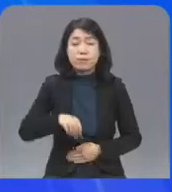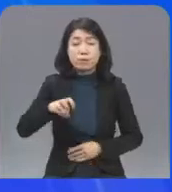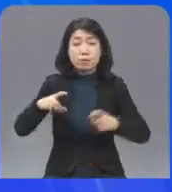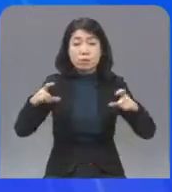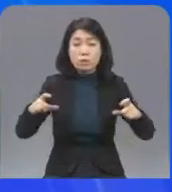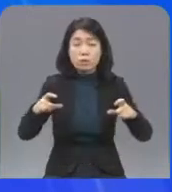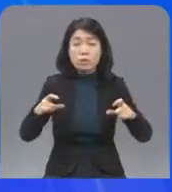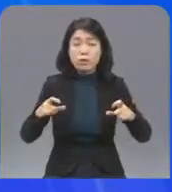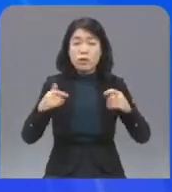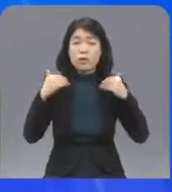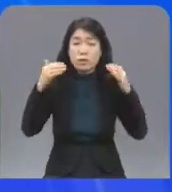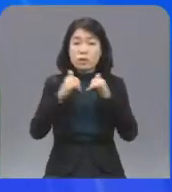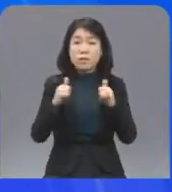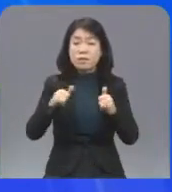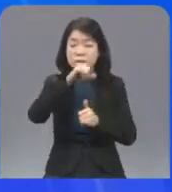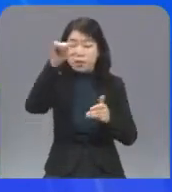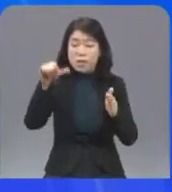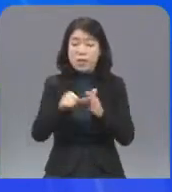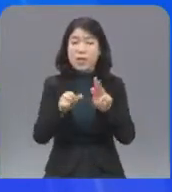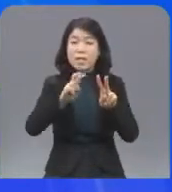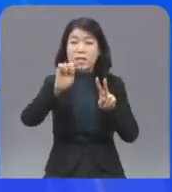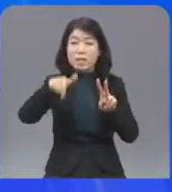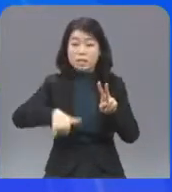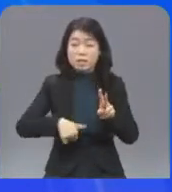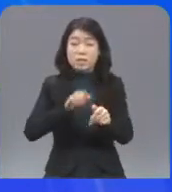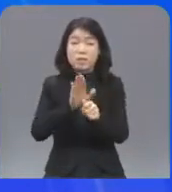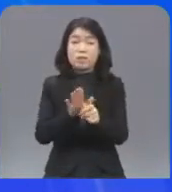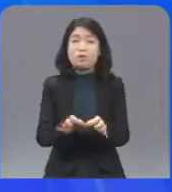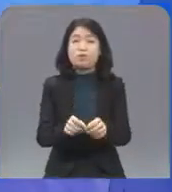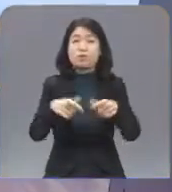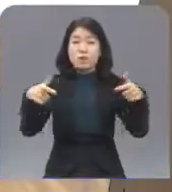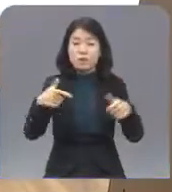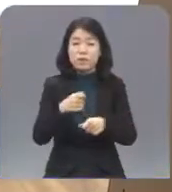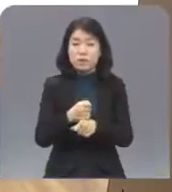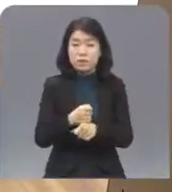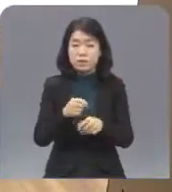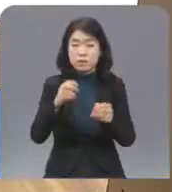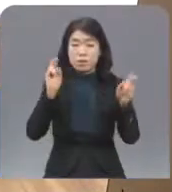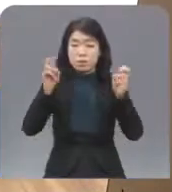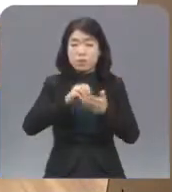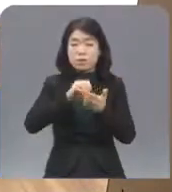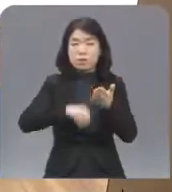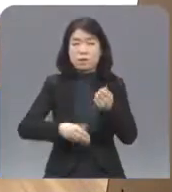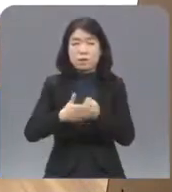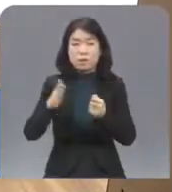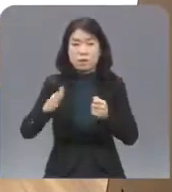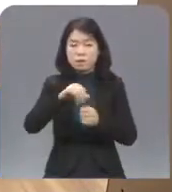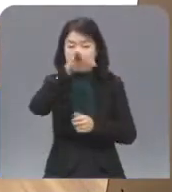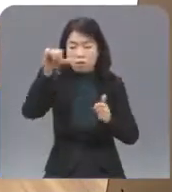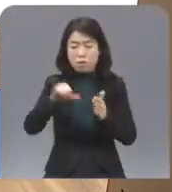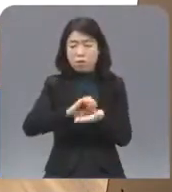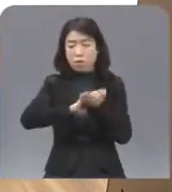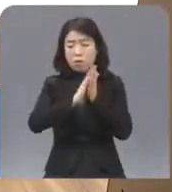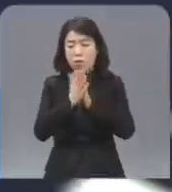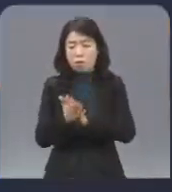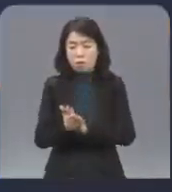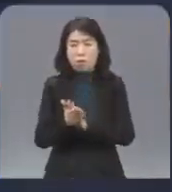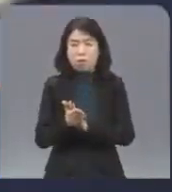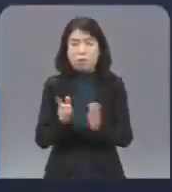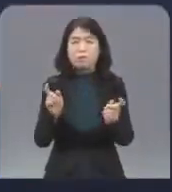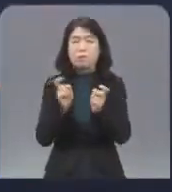유적 장년층 에 대한 인생 2막 지원이 확대됩니다 황 씨는 퇴직 등으로 생애 전환기를 맞은 장년층을 돕기